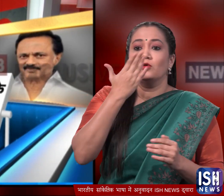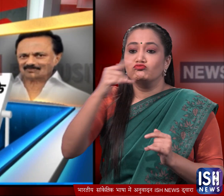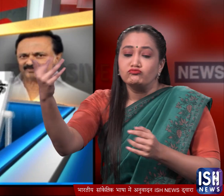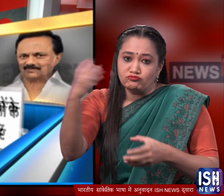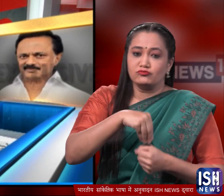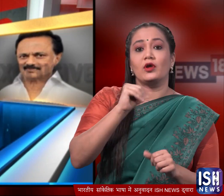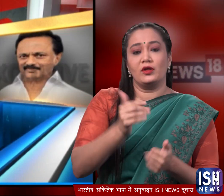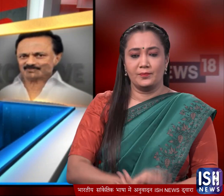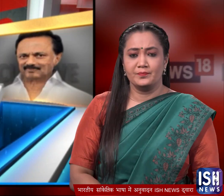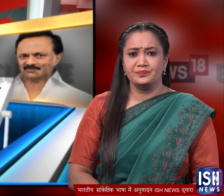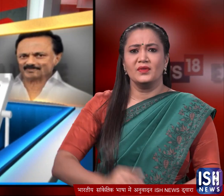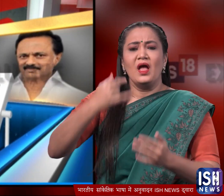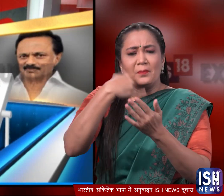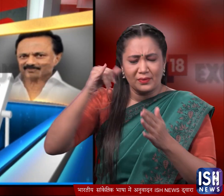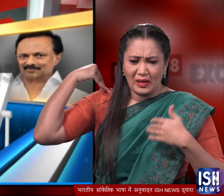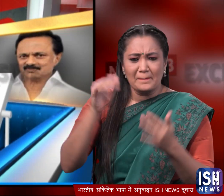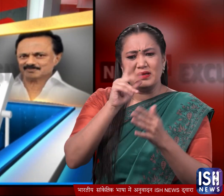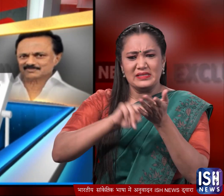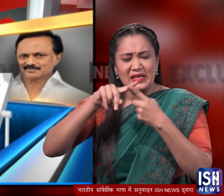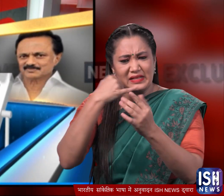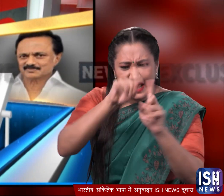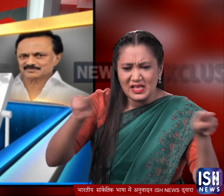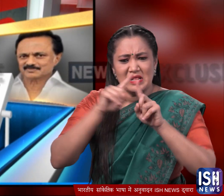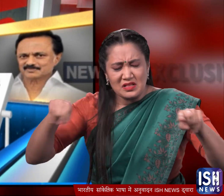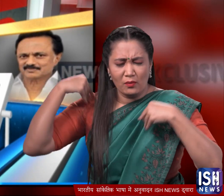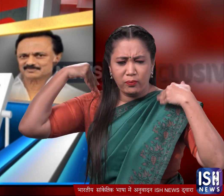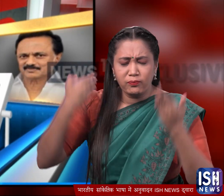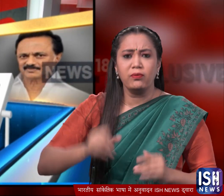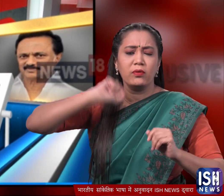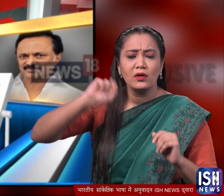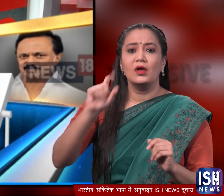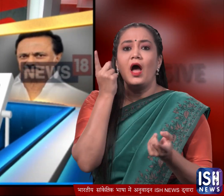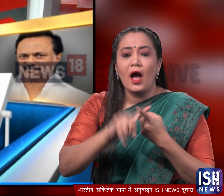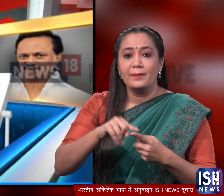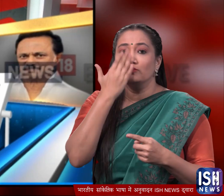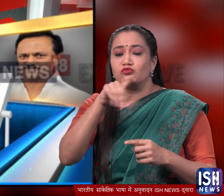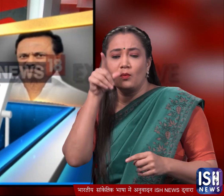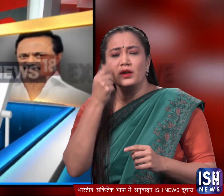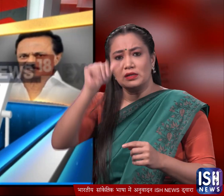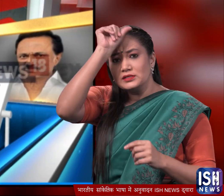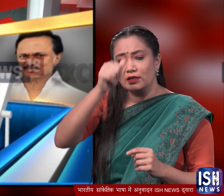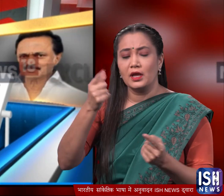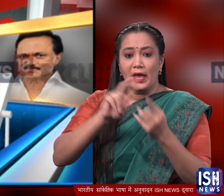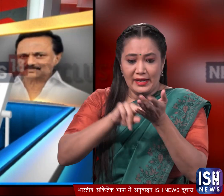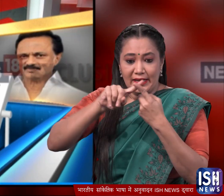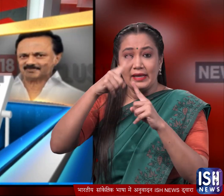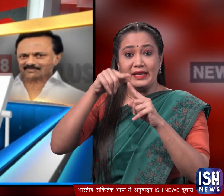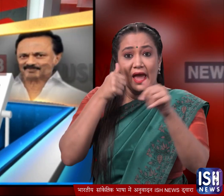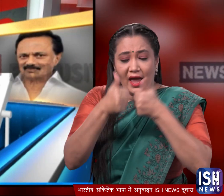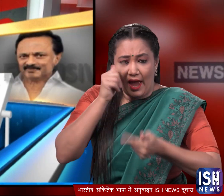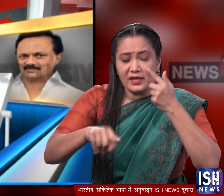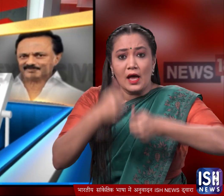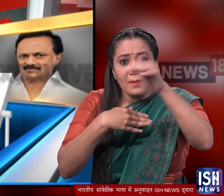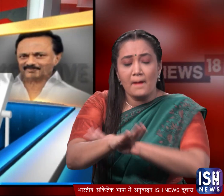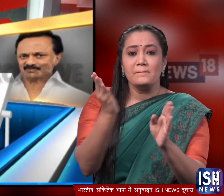असल में इस परीक्षा को खत्म करने की मांग राज्य में लंबे समय से उठ रही थी, मगर वहां रविवार को एक छात्र ने नीट की परीक्षा में बैठने से पहले ही अपने घर